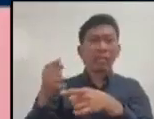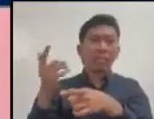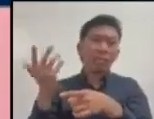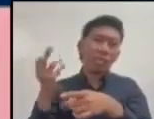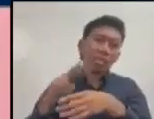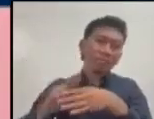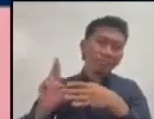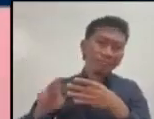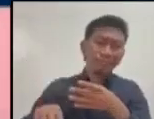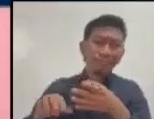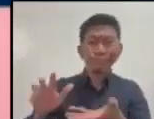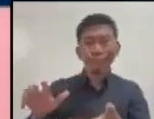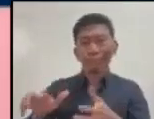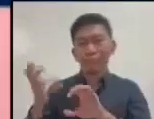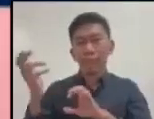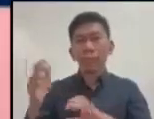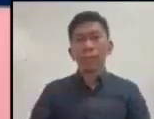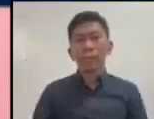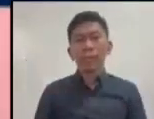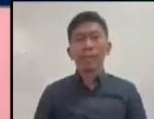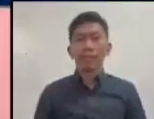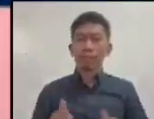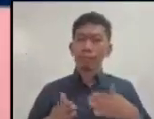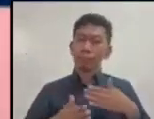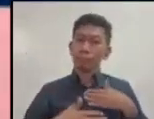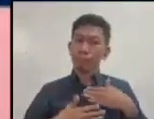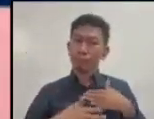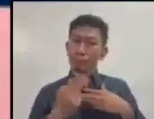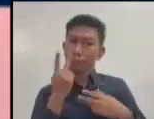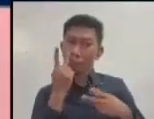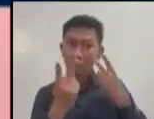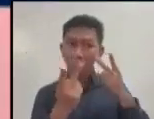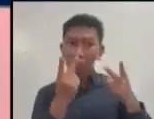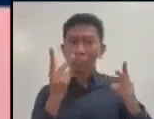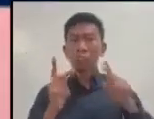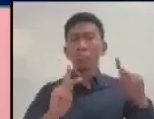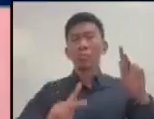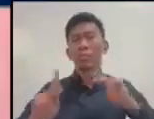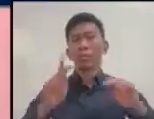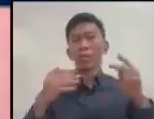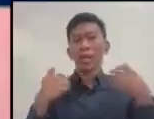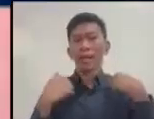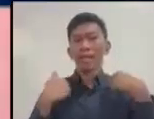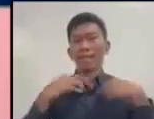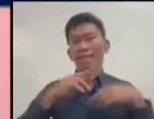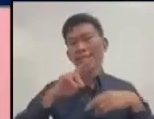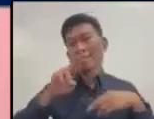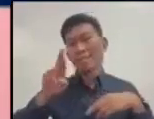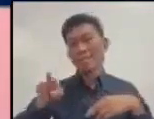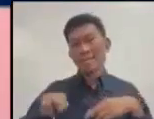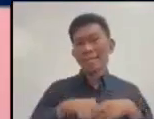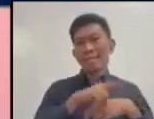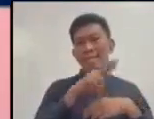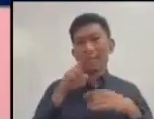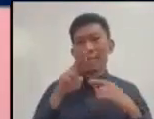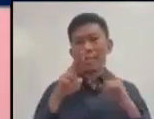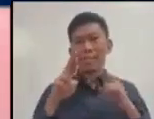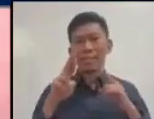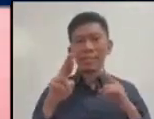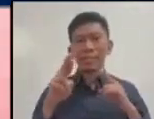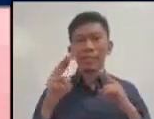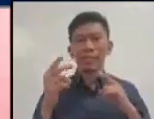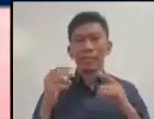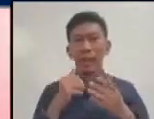Natutuwa tayo, may mga kababayan tayo na nag-recycle, katulad nung mga ilang mga kababayan